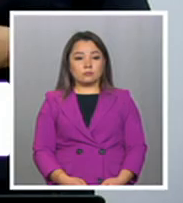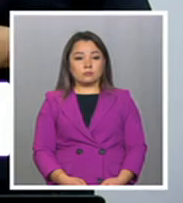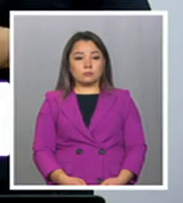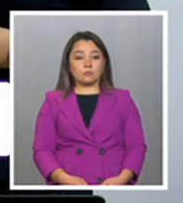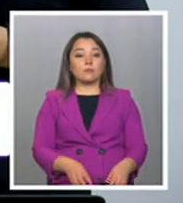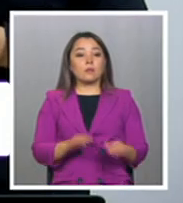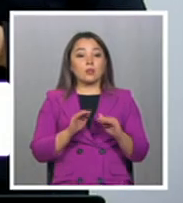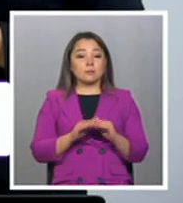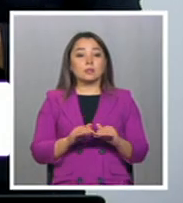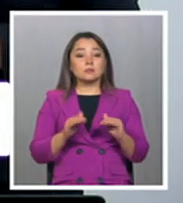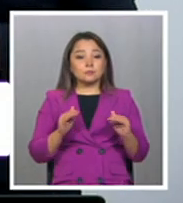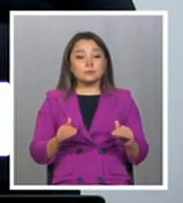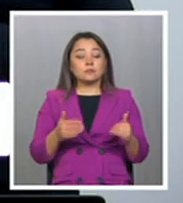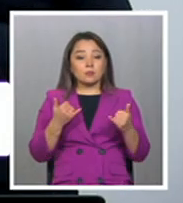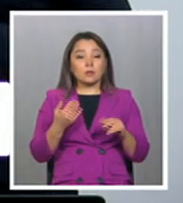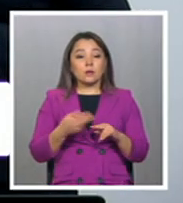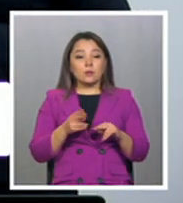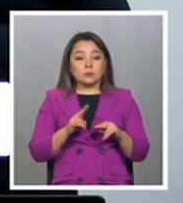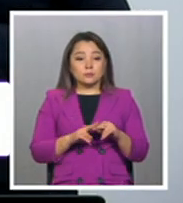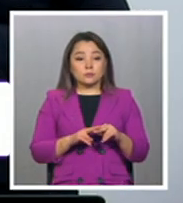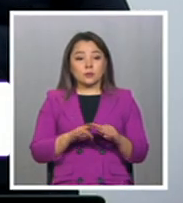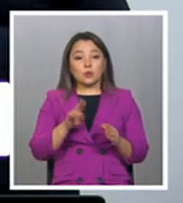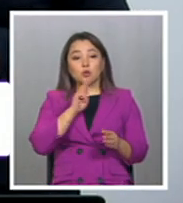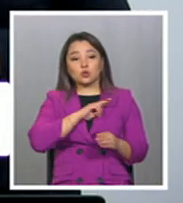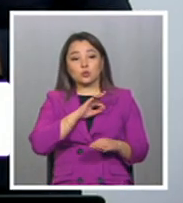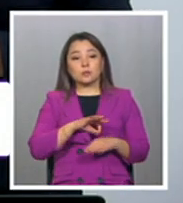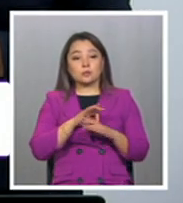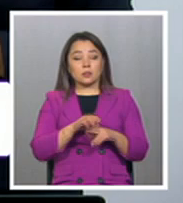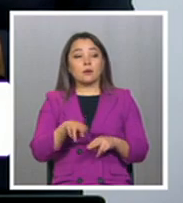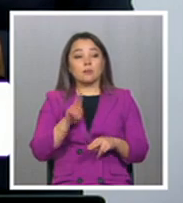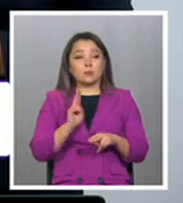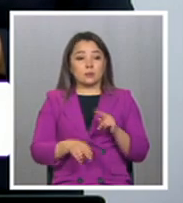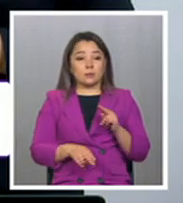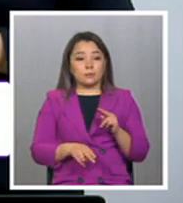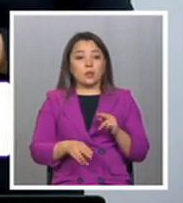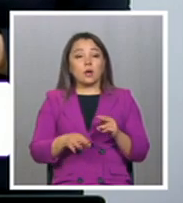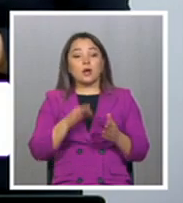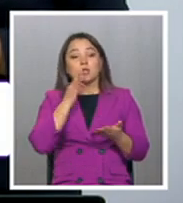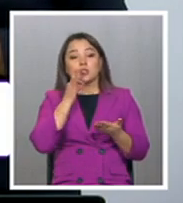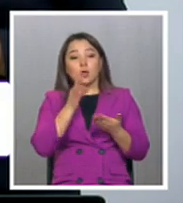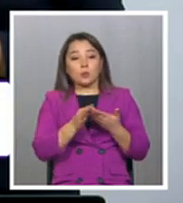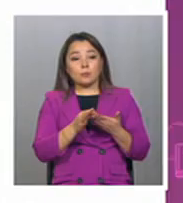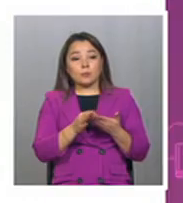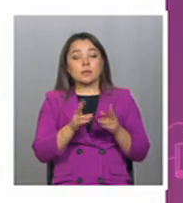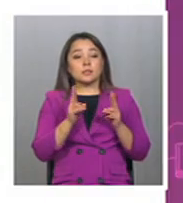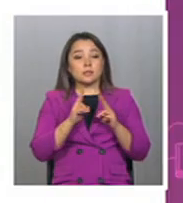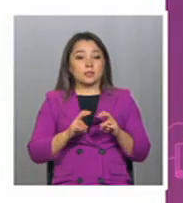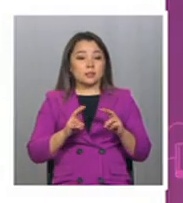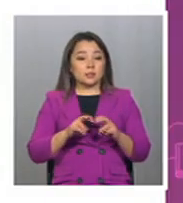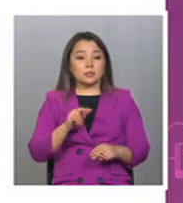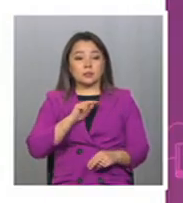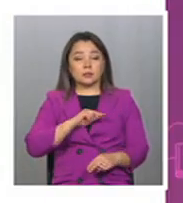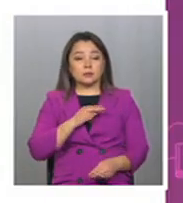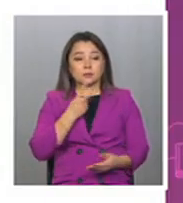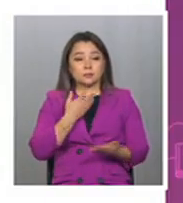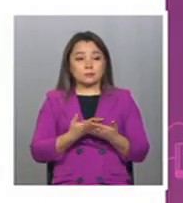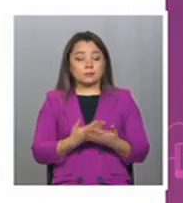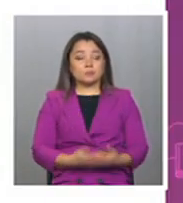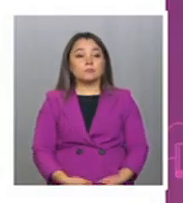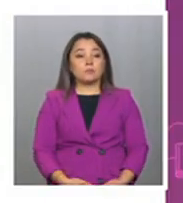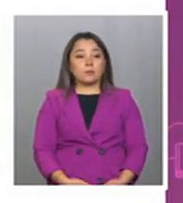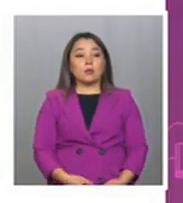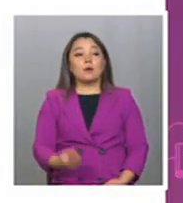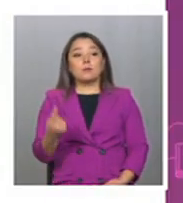Балалар, онда жұмысымызды жасап болсақ, жауабымызды тексерейік.